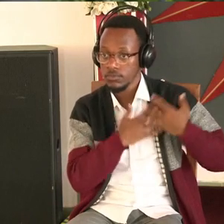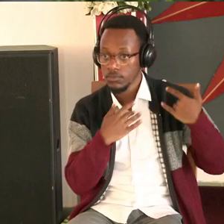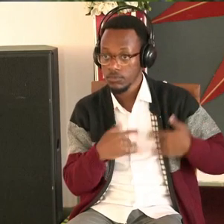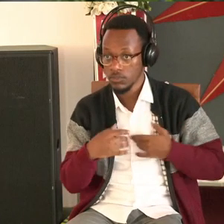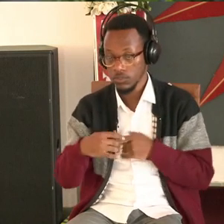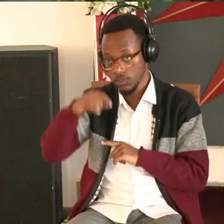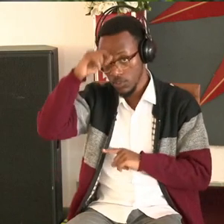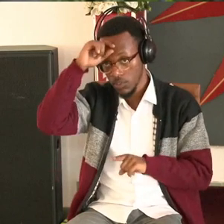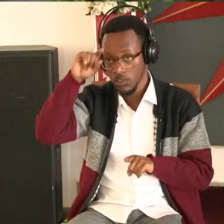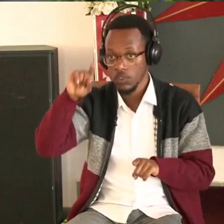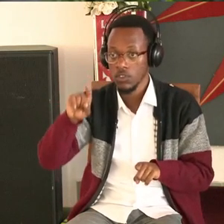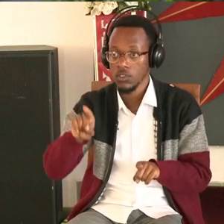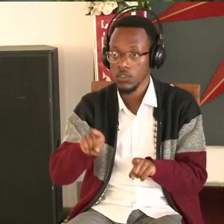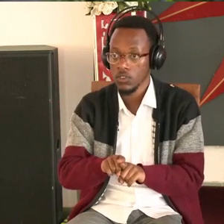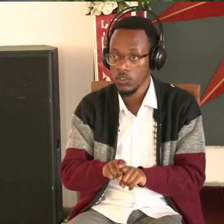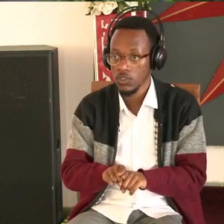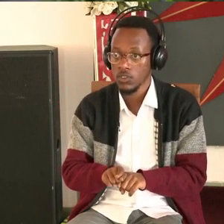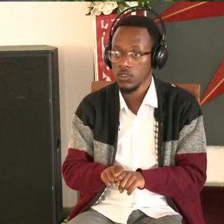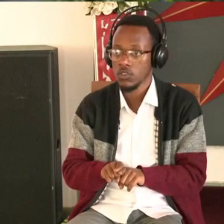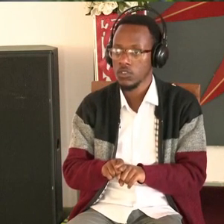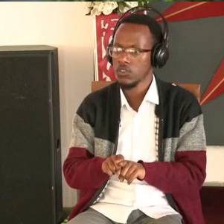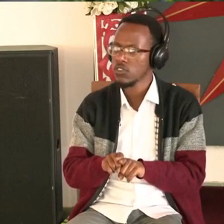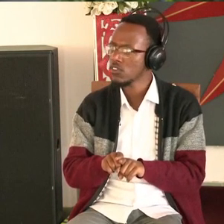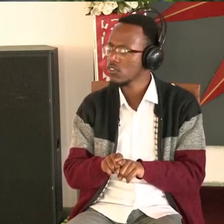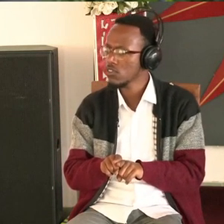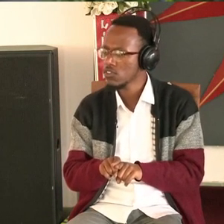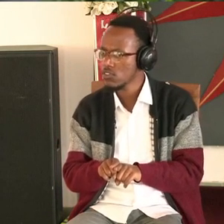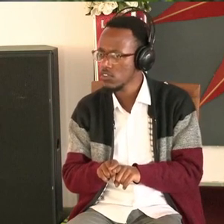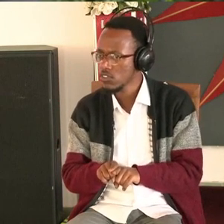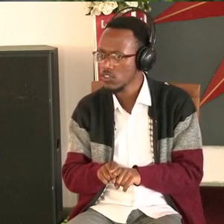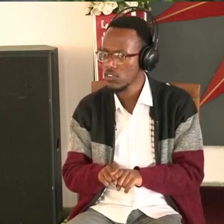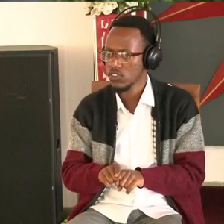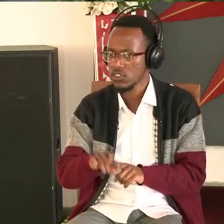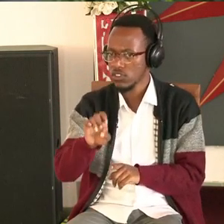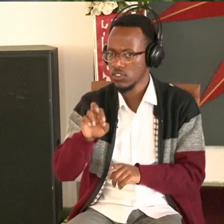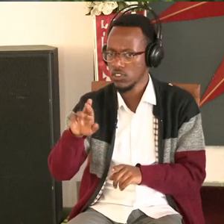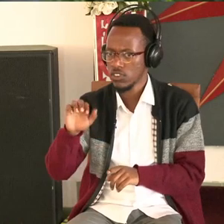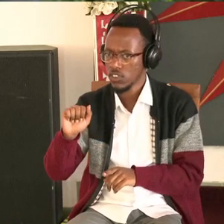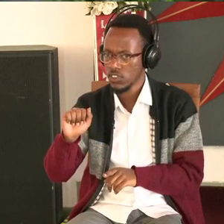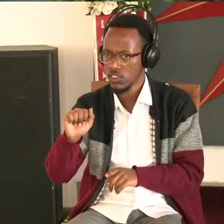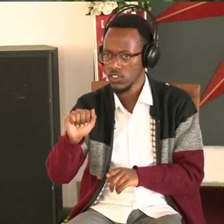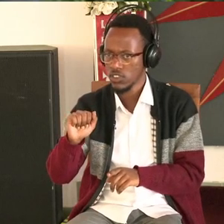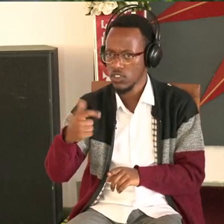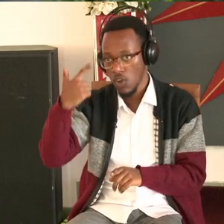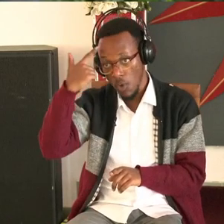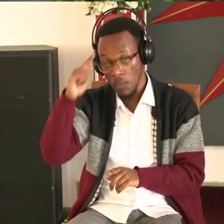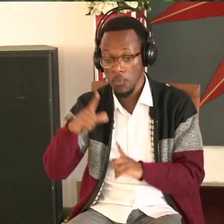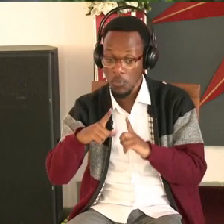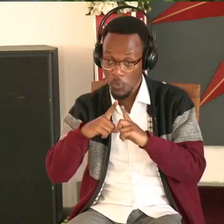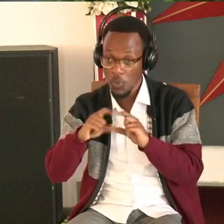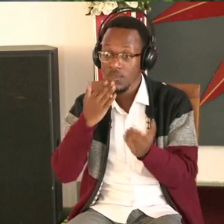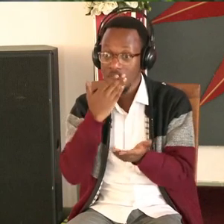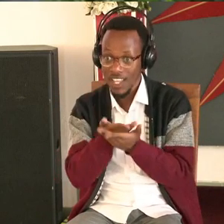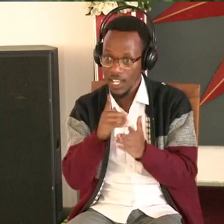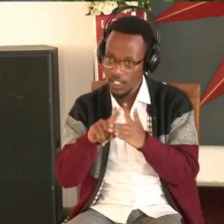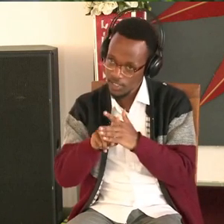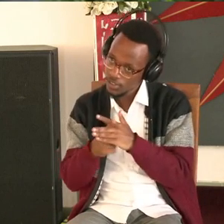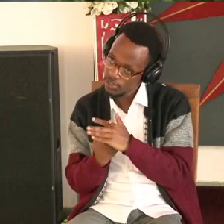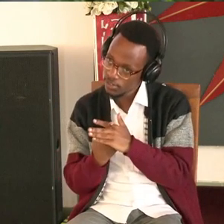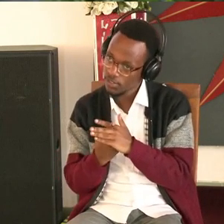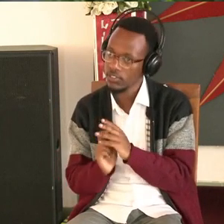rwose n'imitima ya n'umutima wacu wose. Ngendata era. Sa belle parole d'introduction.